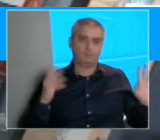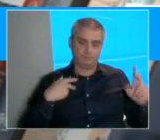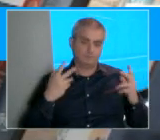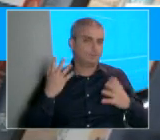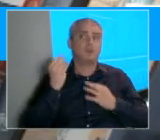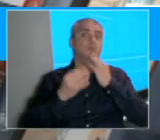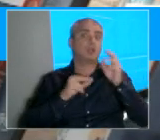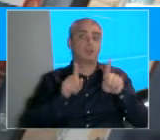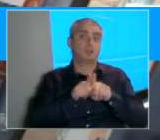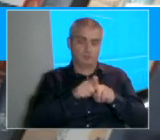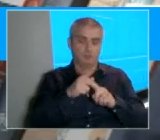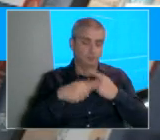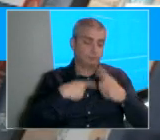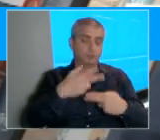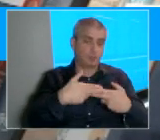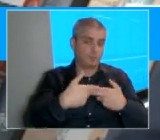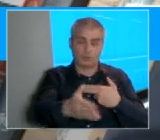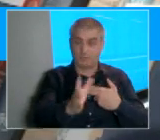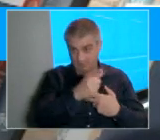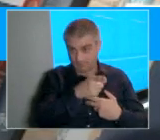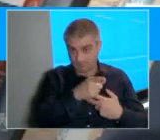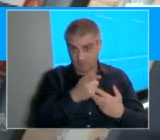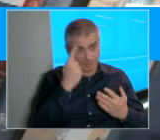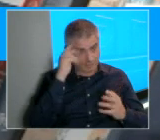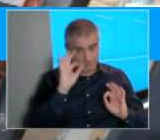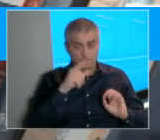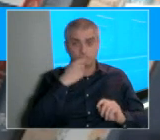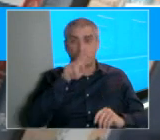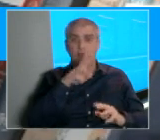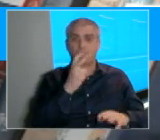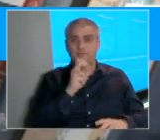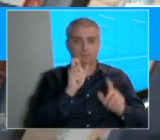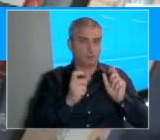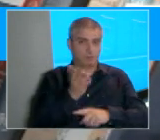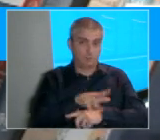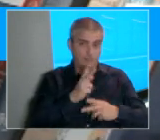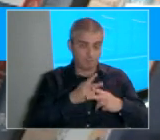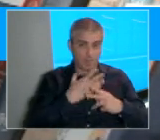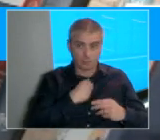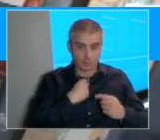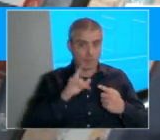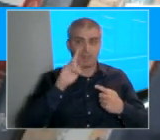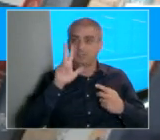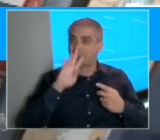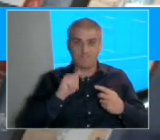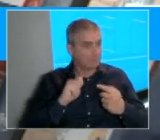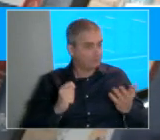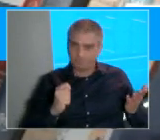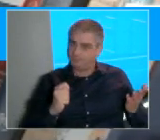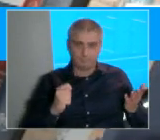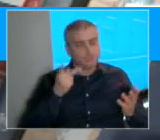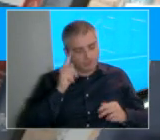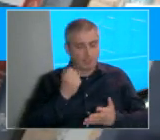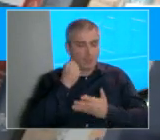בפני שאלות דומות שלך בשנים הבאות, האם זה לא הגיוני שבשנת 2020 אנשים מתים משפעת, מחצבת? לא, לא הגיוני, וצריך להשקיע